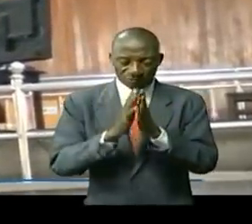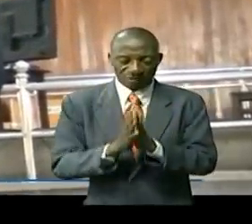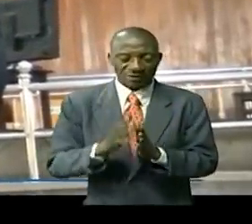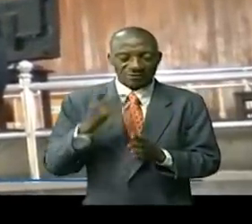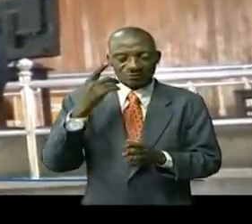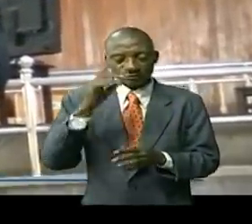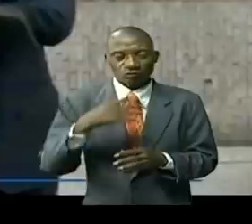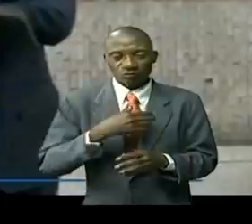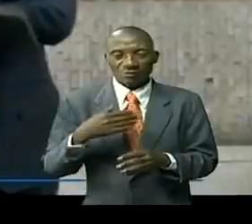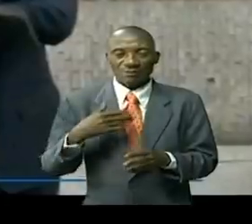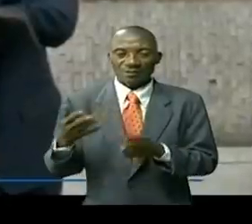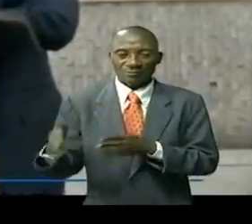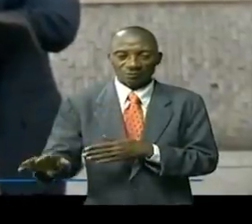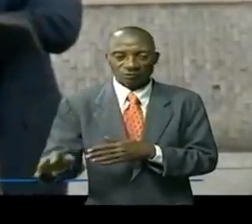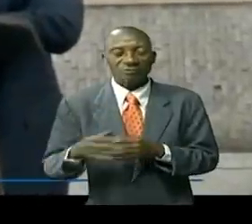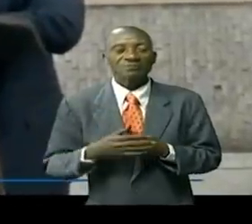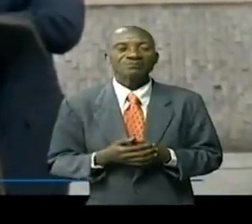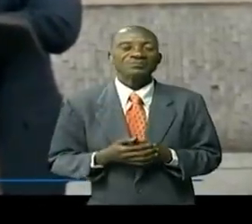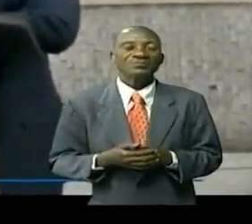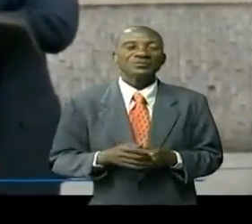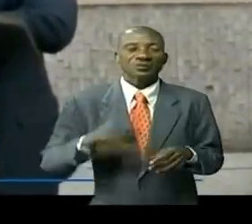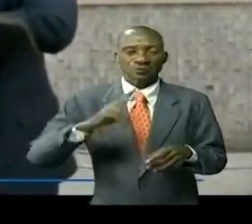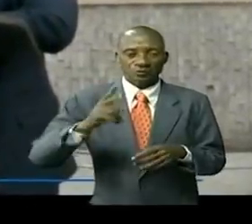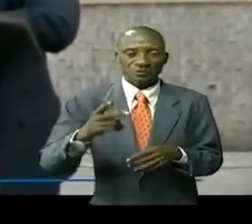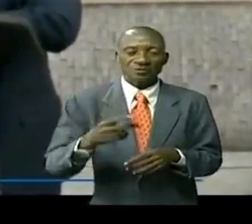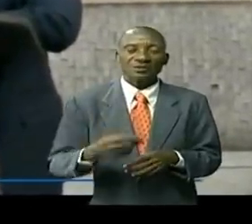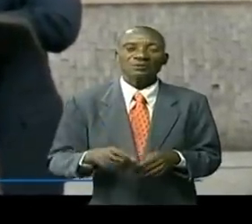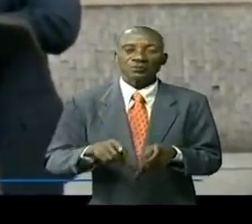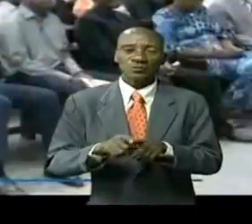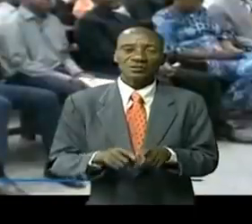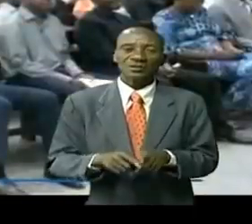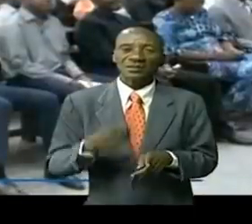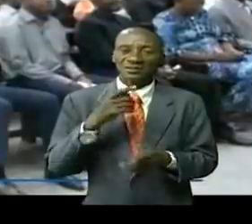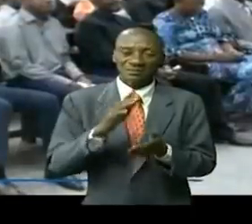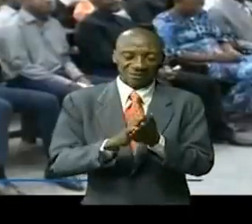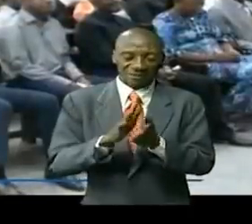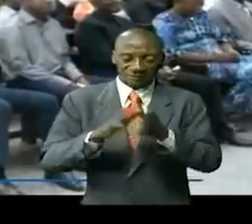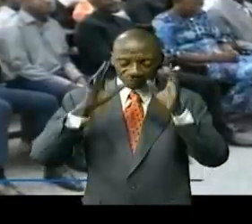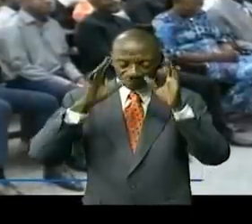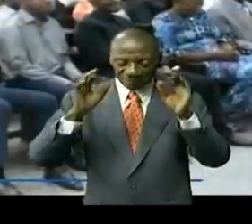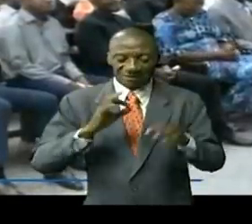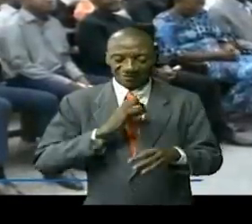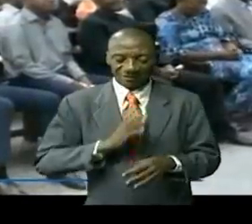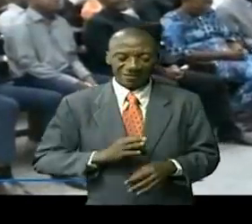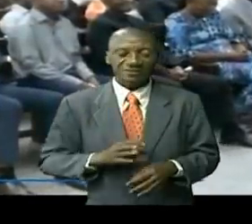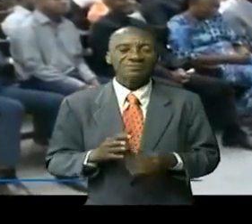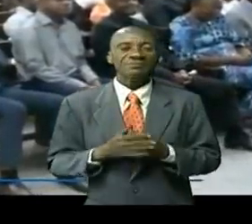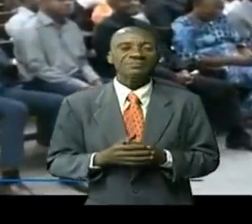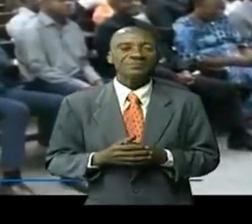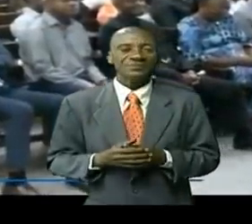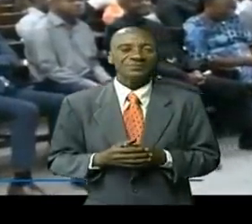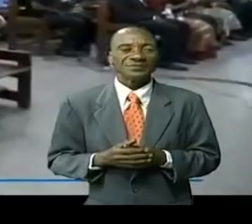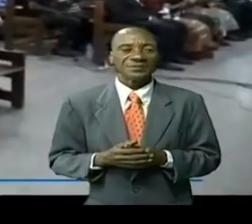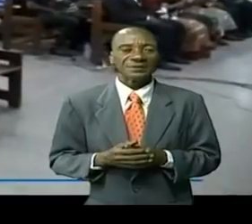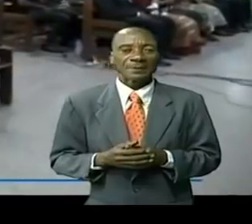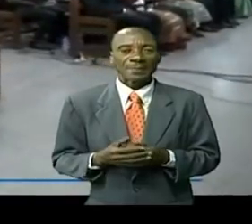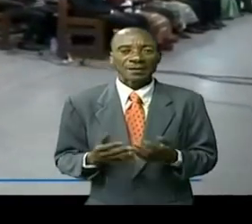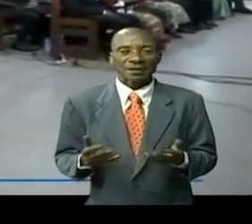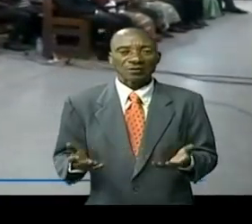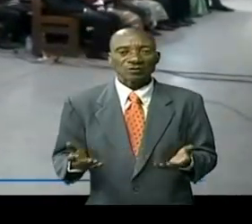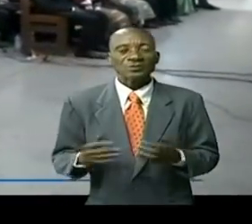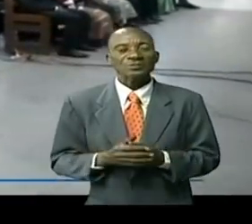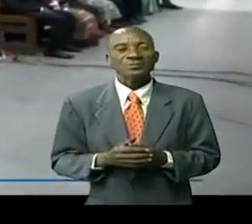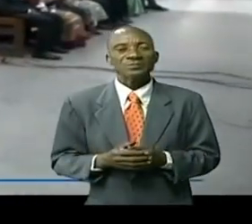remplie. Il ne me reste plus qu'à vous remercier grandement. Fort de cette situation chaotique dans laquelle est plongée la